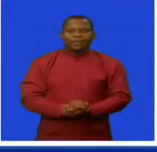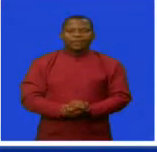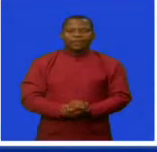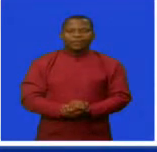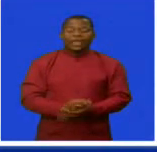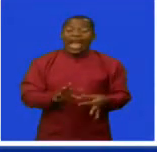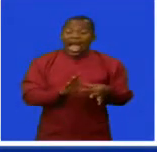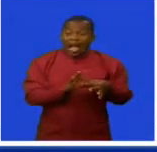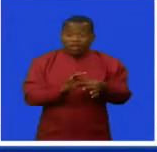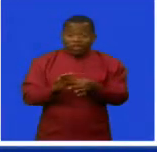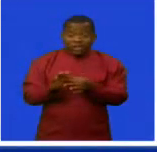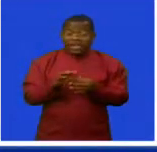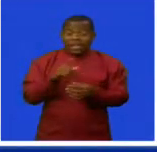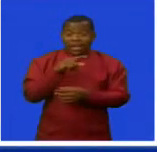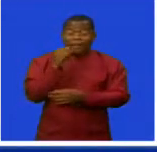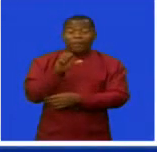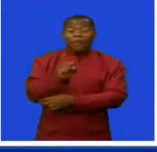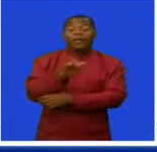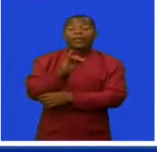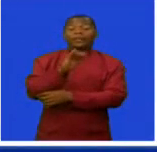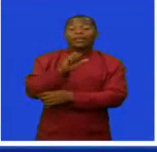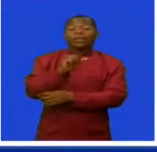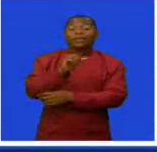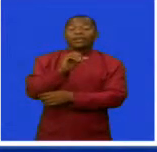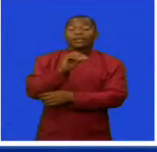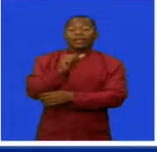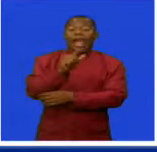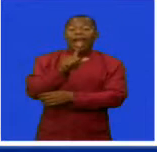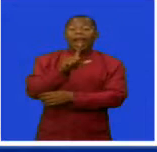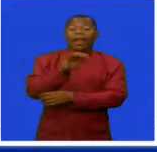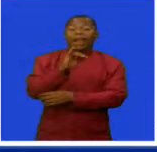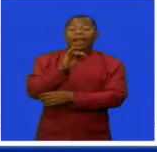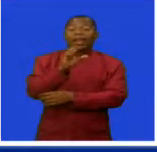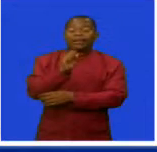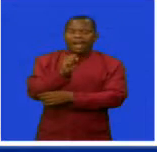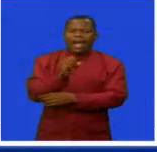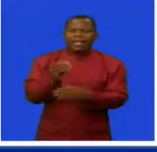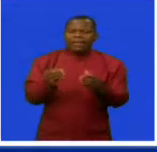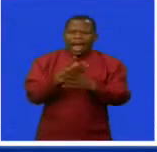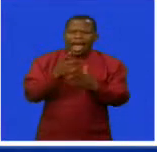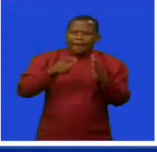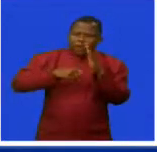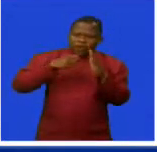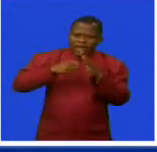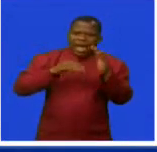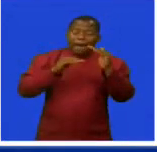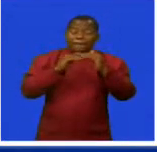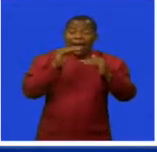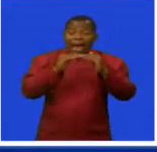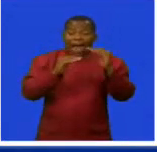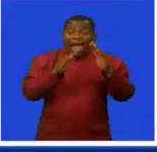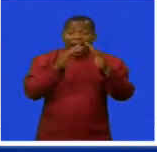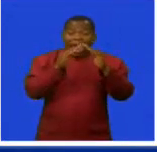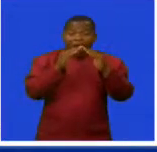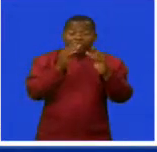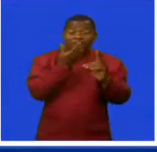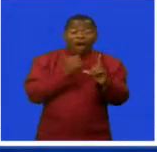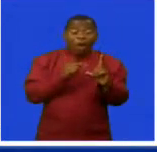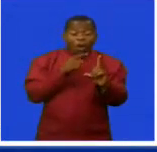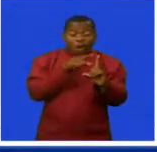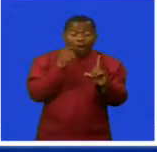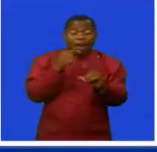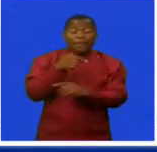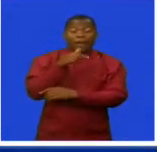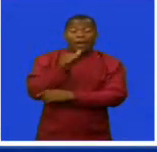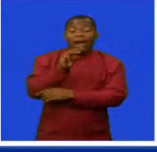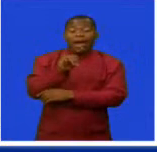Inhlangano sicalisa foundation seyisukumise umsebenzi wekakhela gogo Tiffany Gamete loneminyaka lengemashumi layimfica nakunye